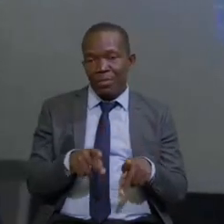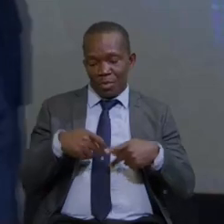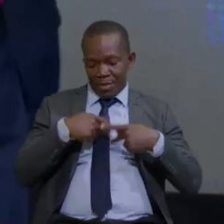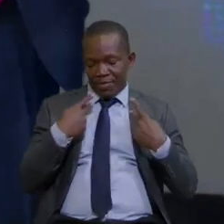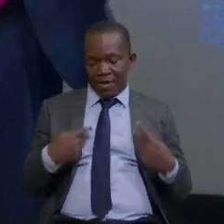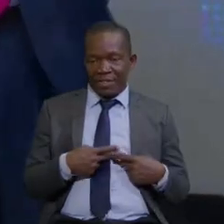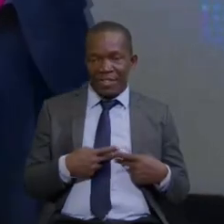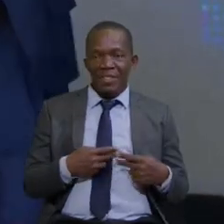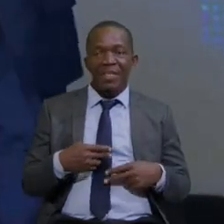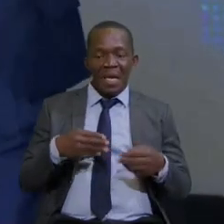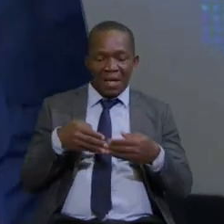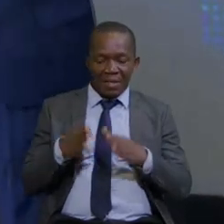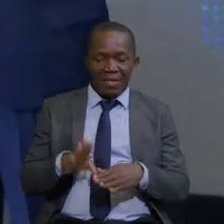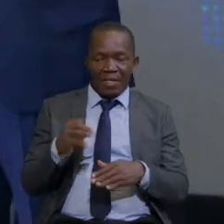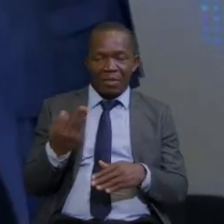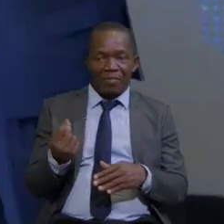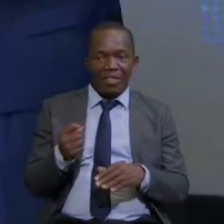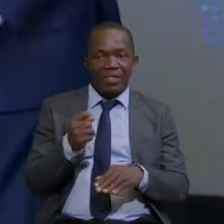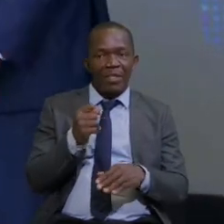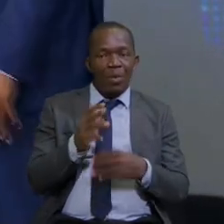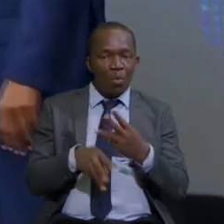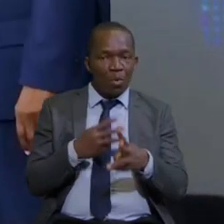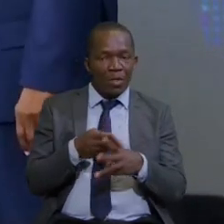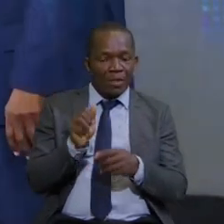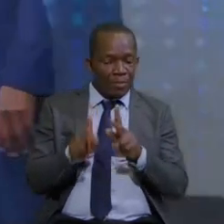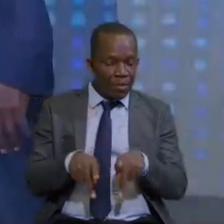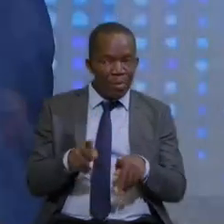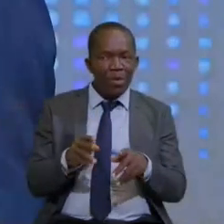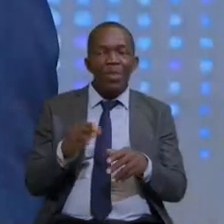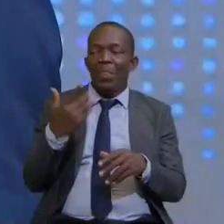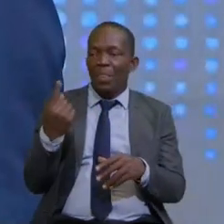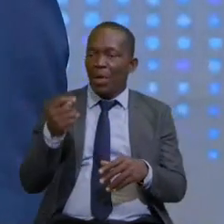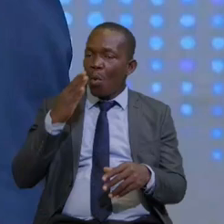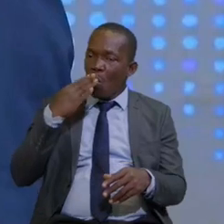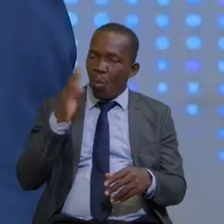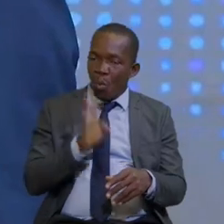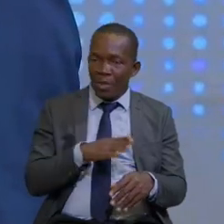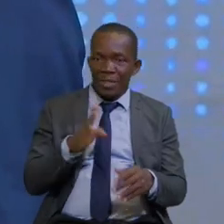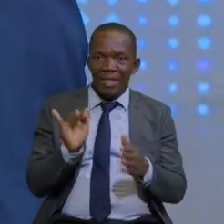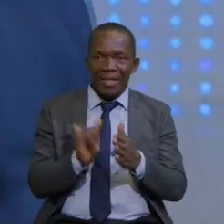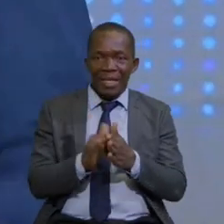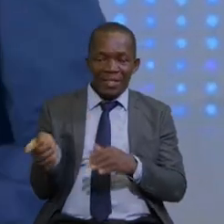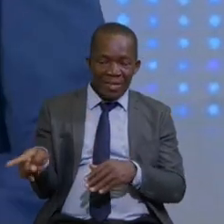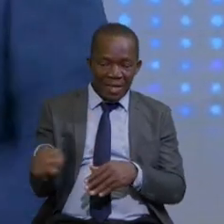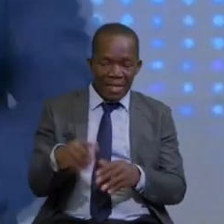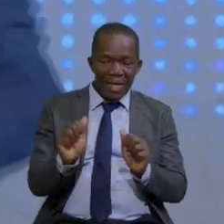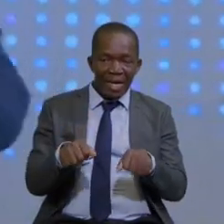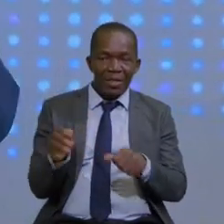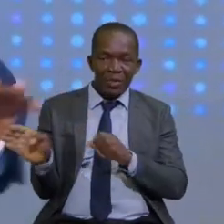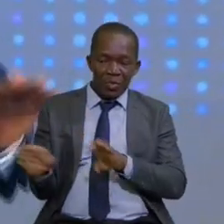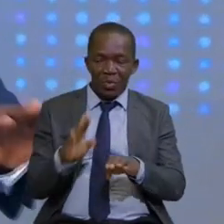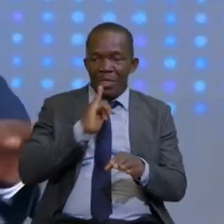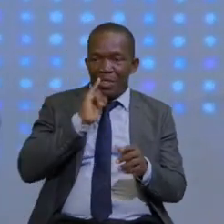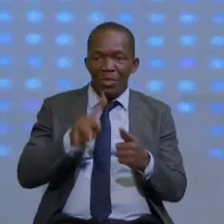des païens, le pire qu'ils pouvaient faire, c'était de crucifier quelqu'un sur la croix et dire,